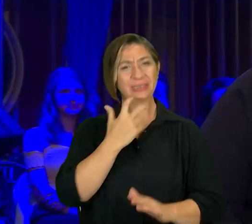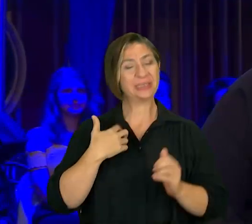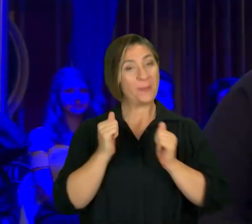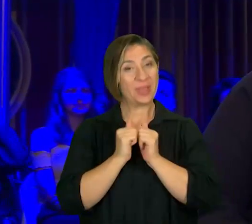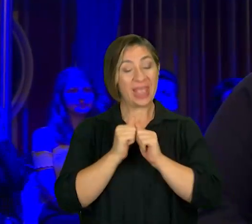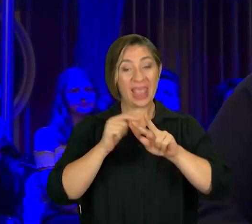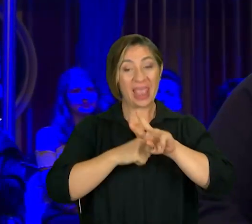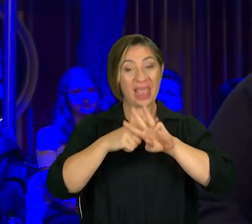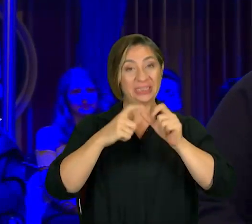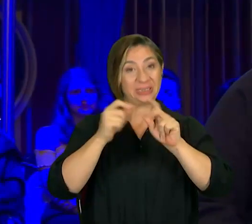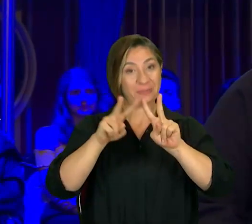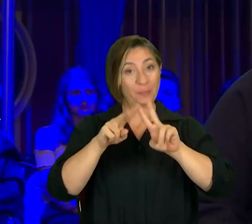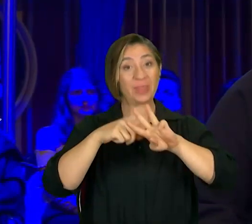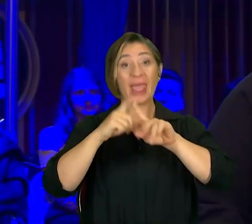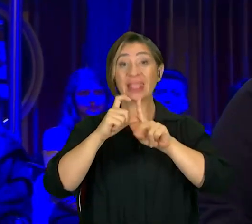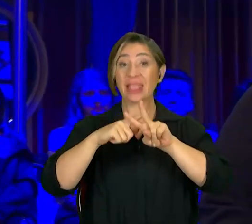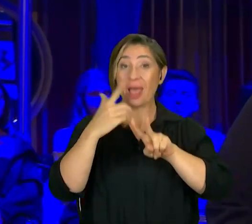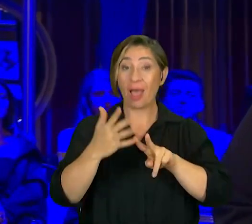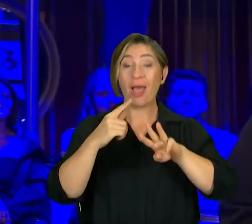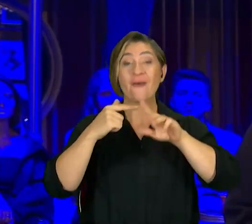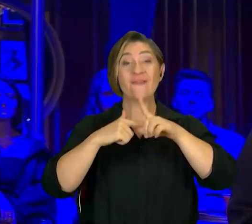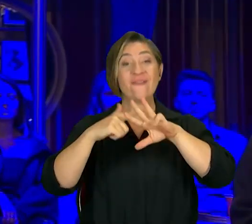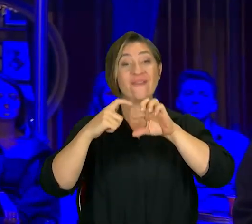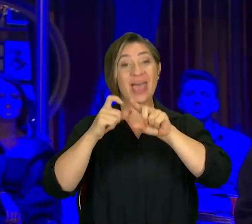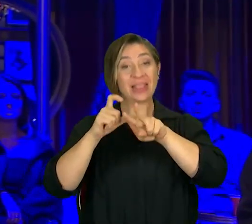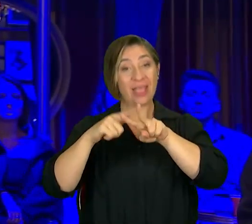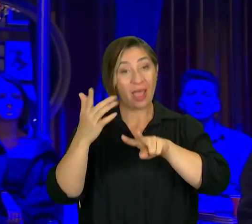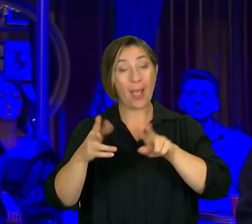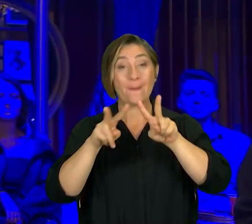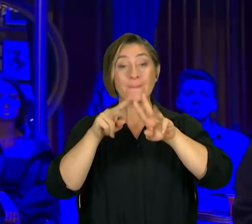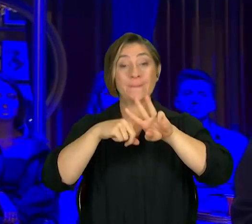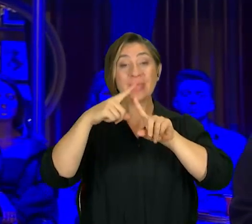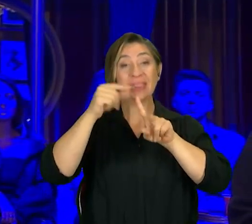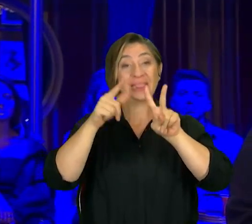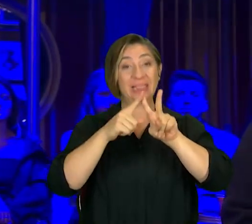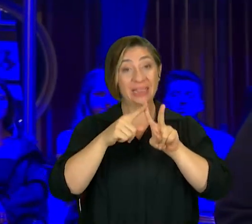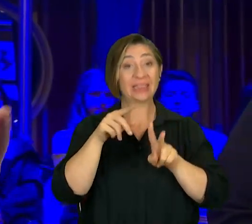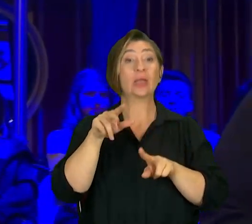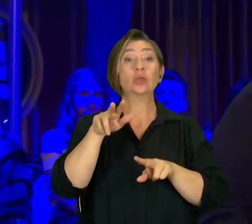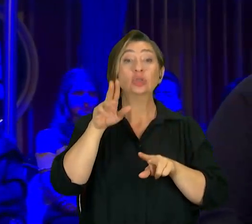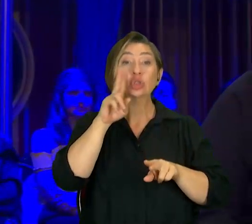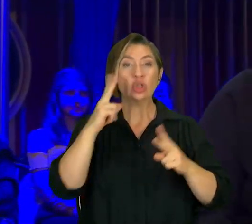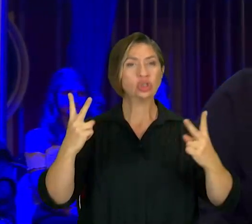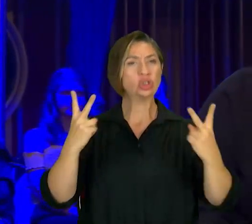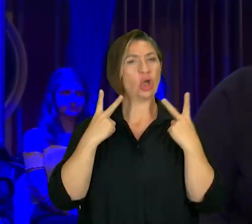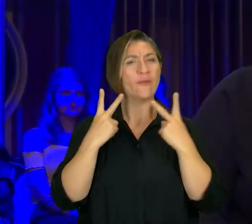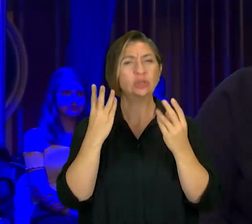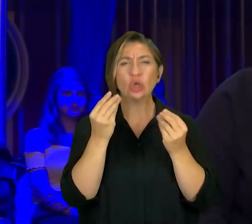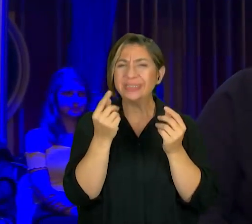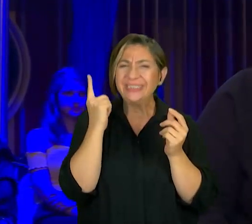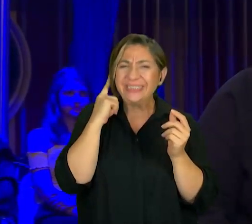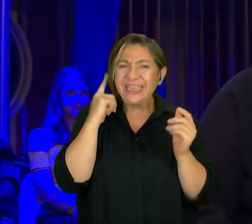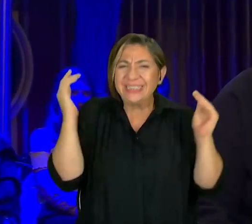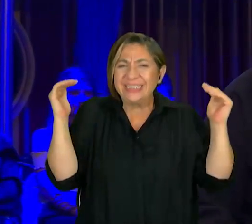Birlikteyim. Yeşim Salkım, Eda Özülkü, Ferda Anıl Yarkın ve Metin Özülkü son şovları, çok ses